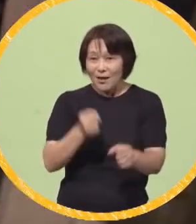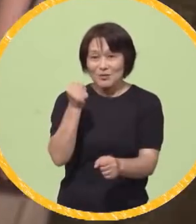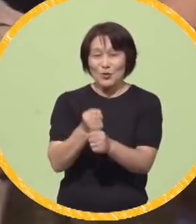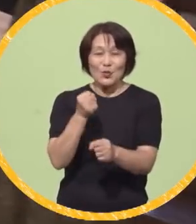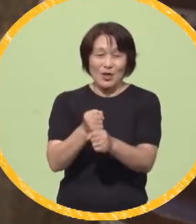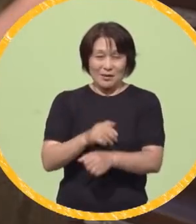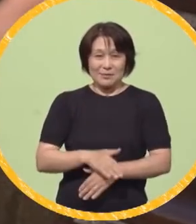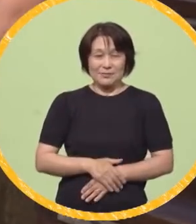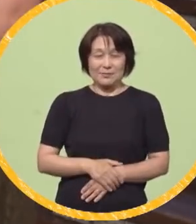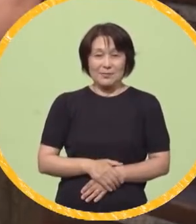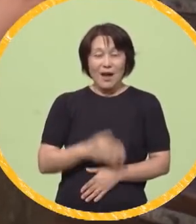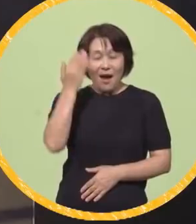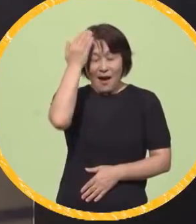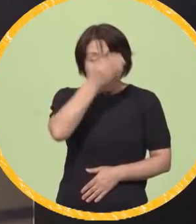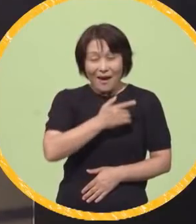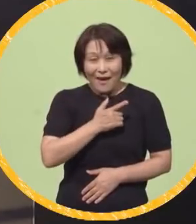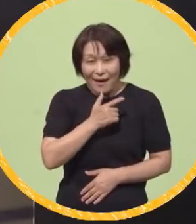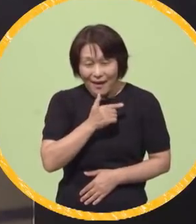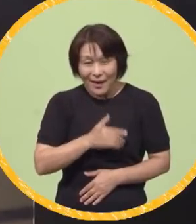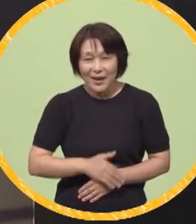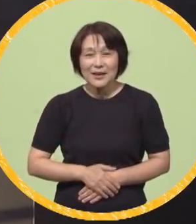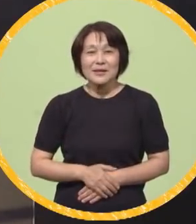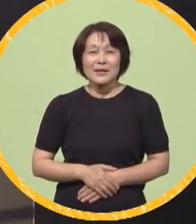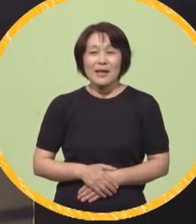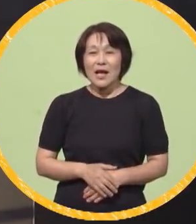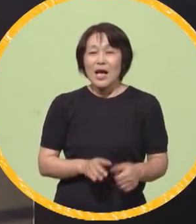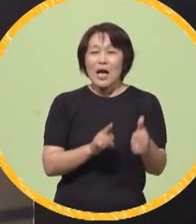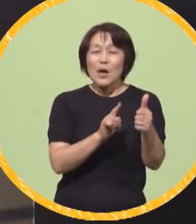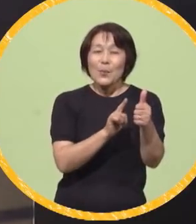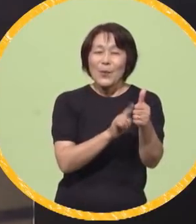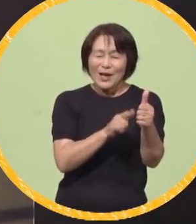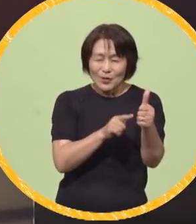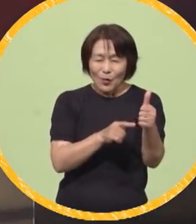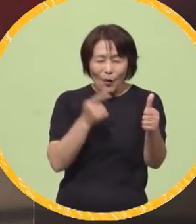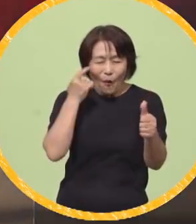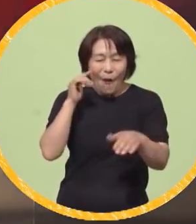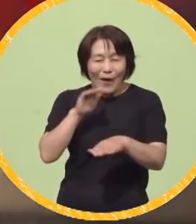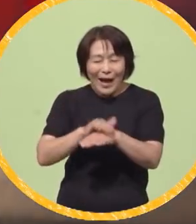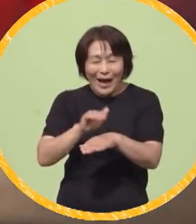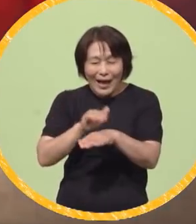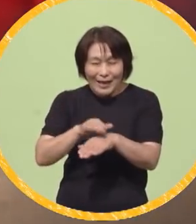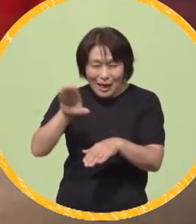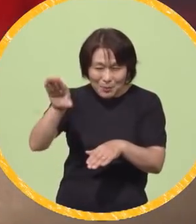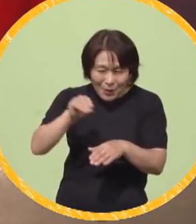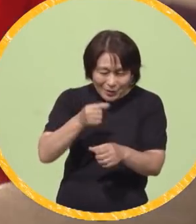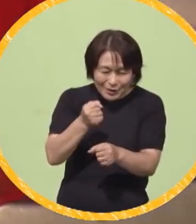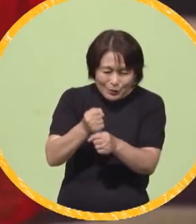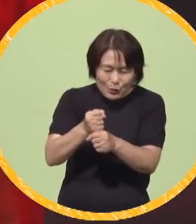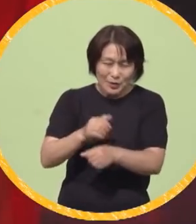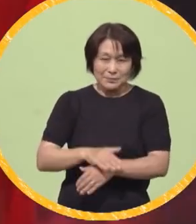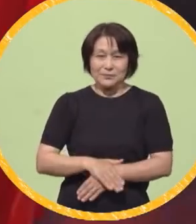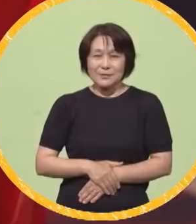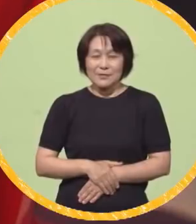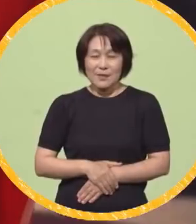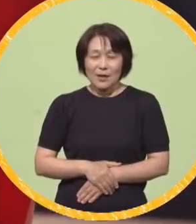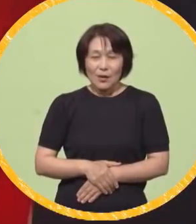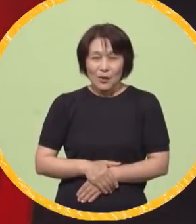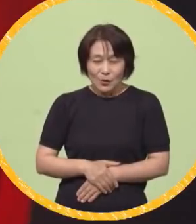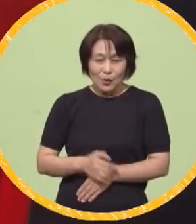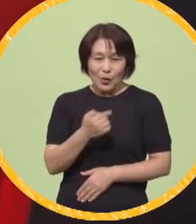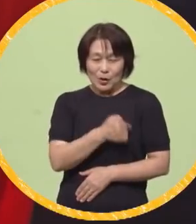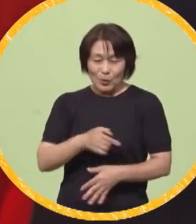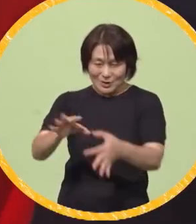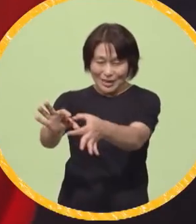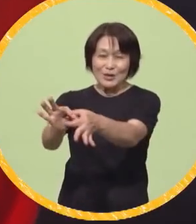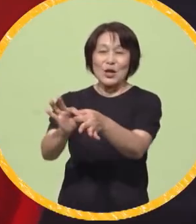が、 はい、 ピカソの独特なこの感性というか、 はい、 そういったものがダイレクトに伝わってき